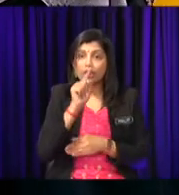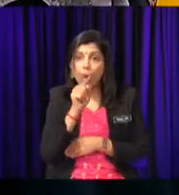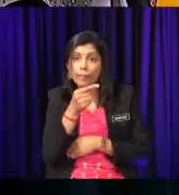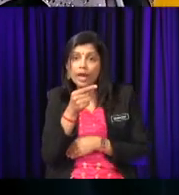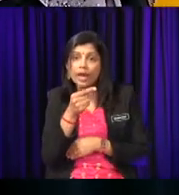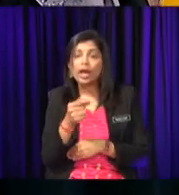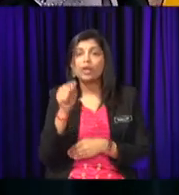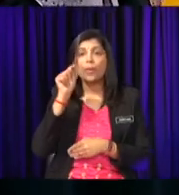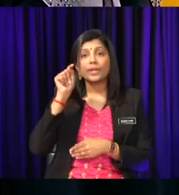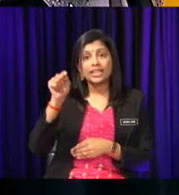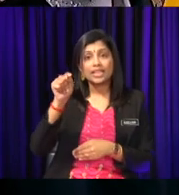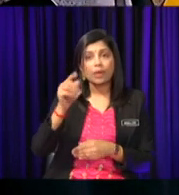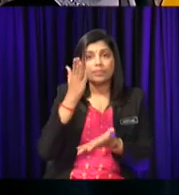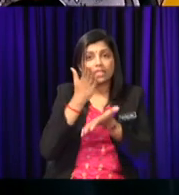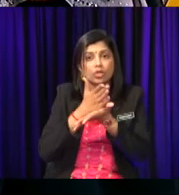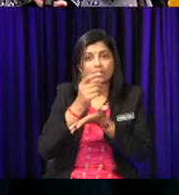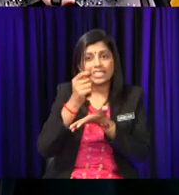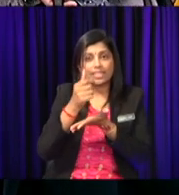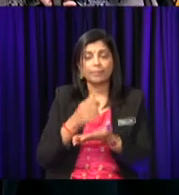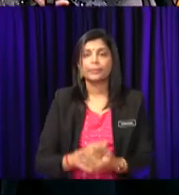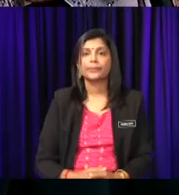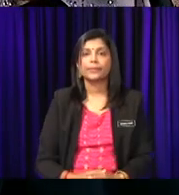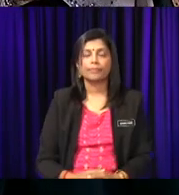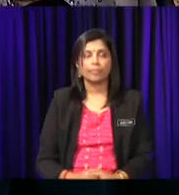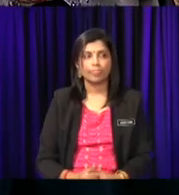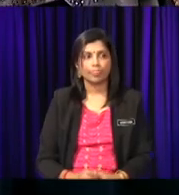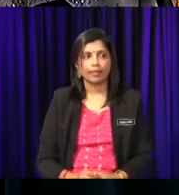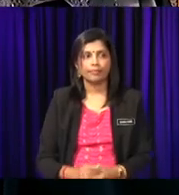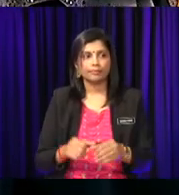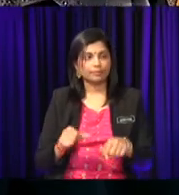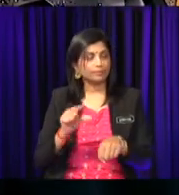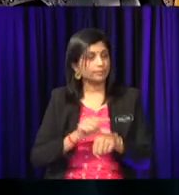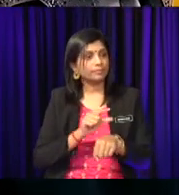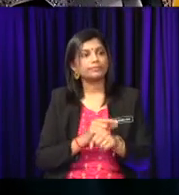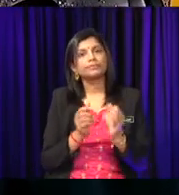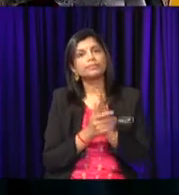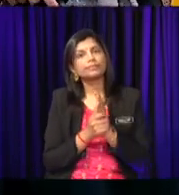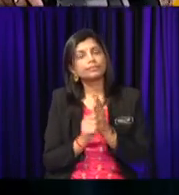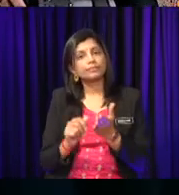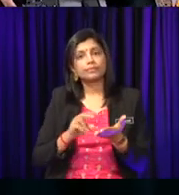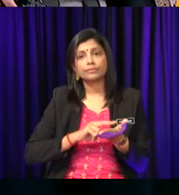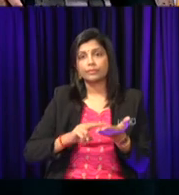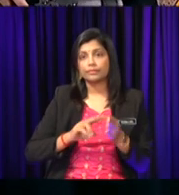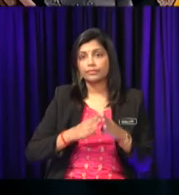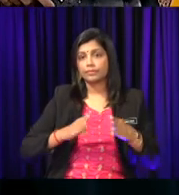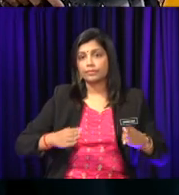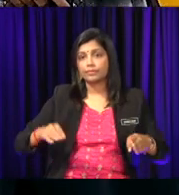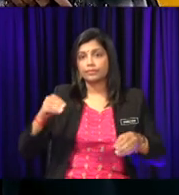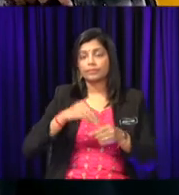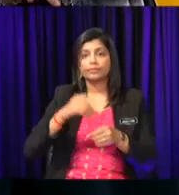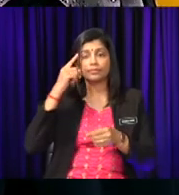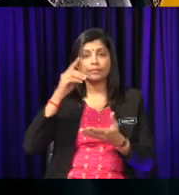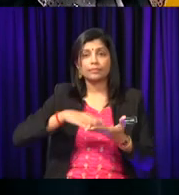santai saja dan mereka juga dapat menggunakan kemahiran bahasa dalam mata pelajaran lain maksudnya